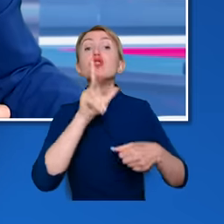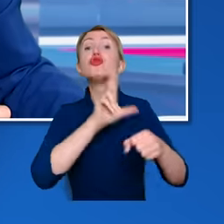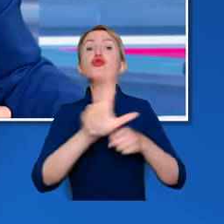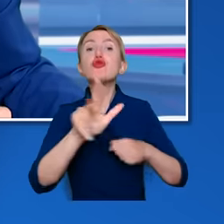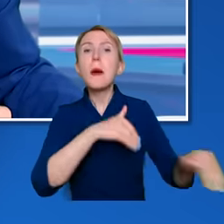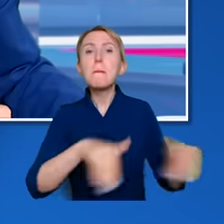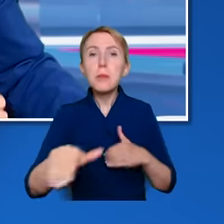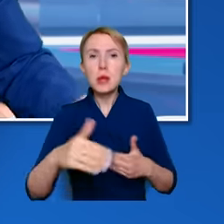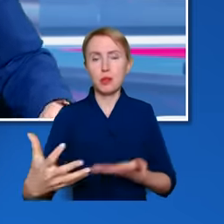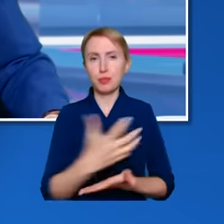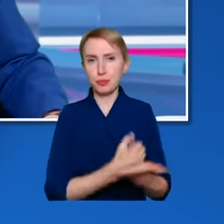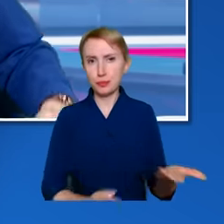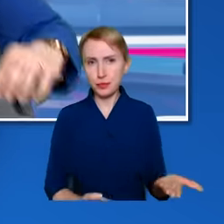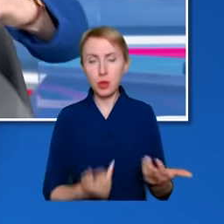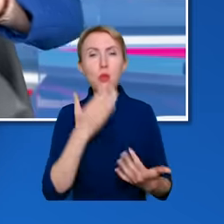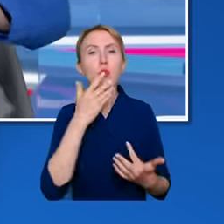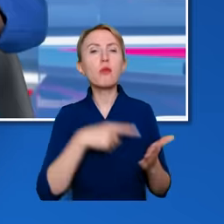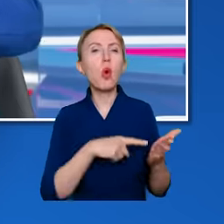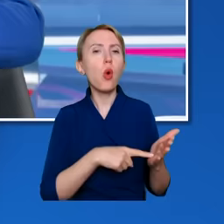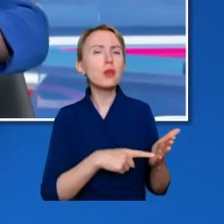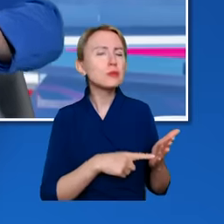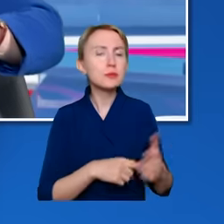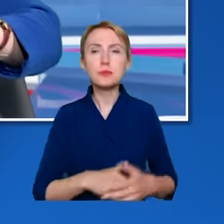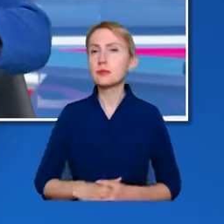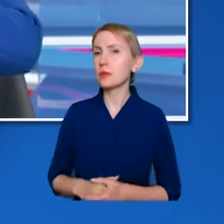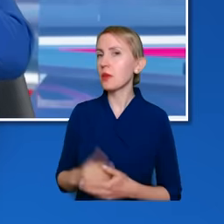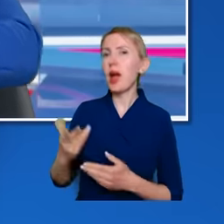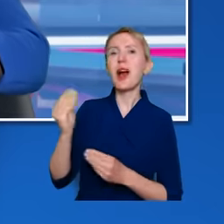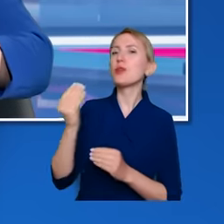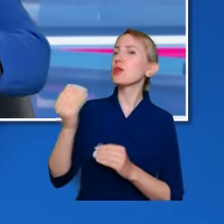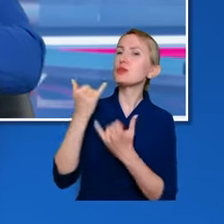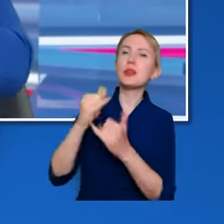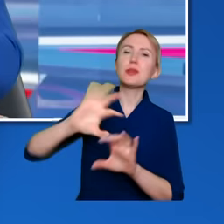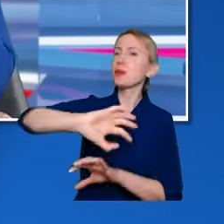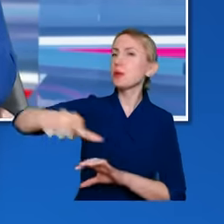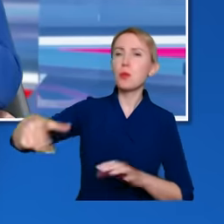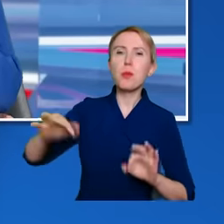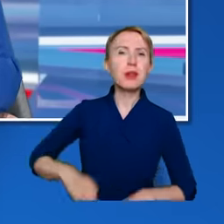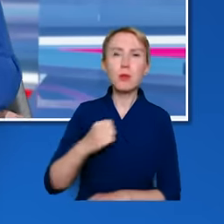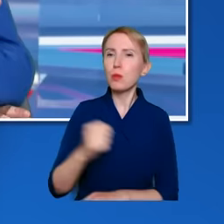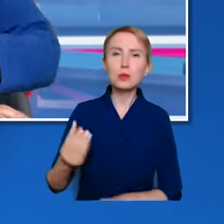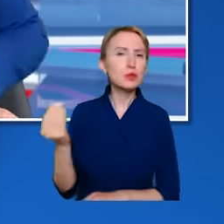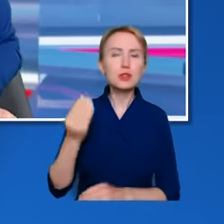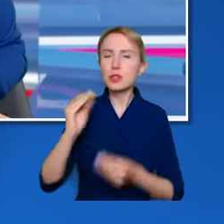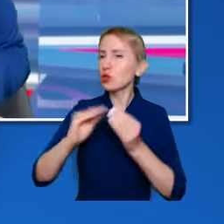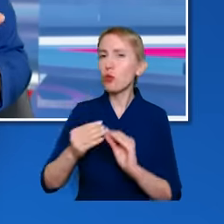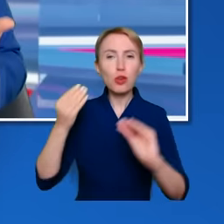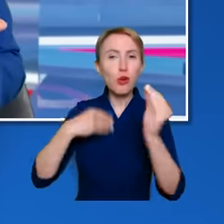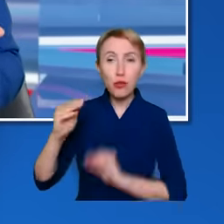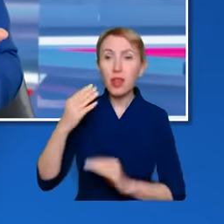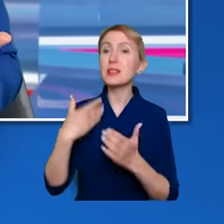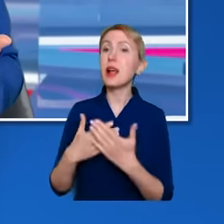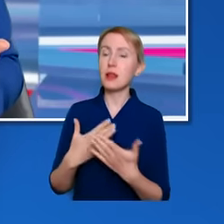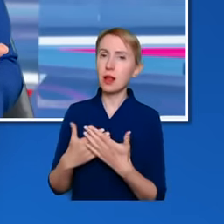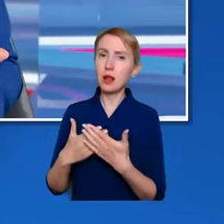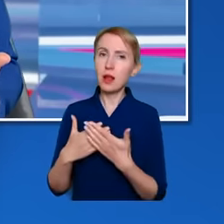milionach przychodu. Mówimy o tym, no, że to ale to poprzez jeszcze inne podmioty, panie pośle, to jest jeszcze bardziej skomplikowane.